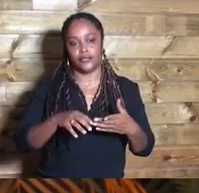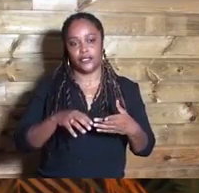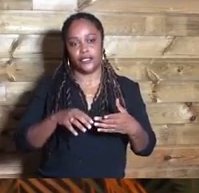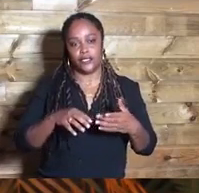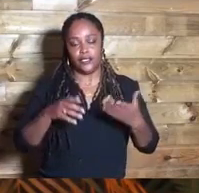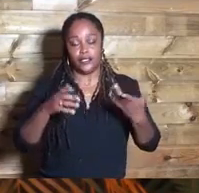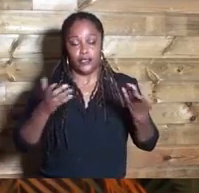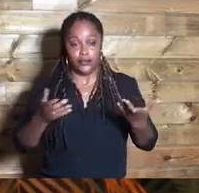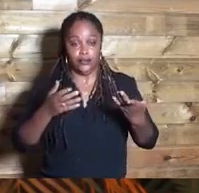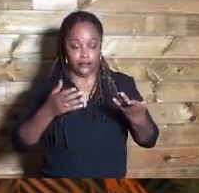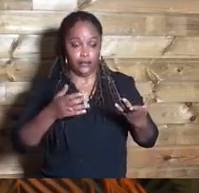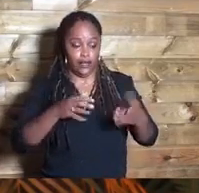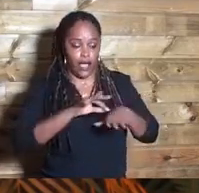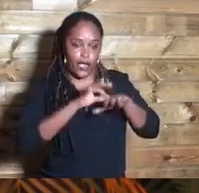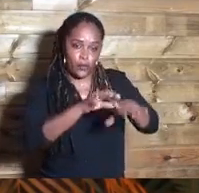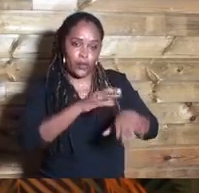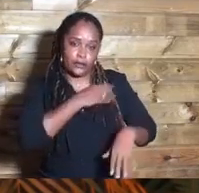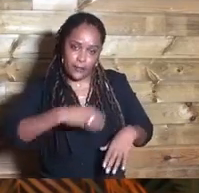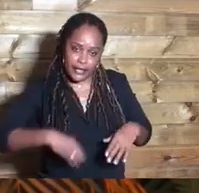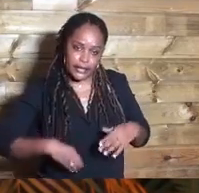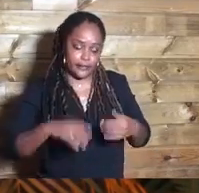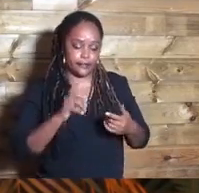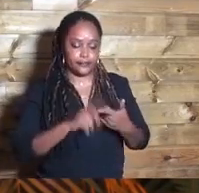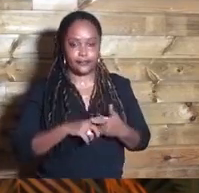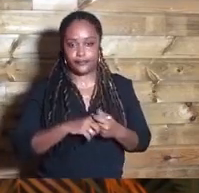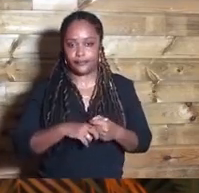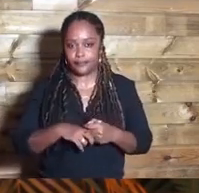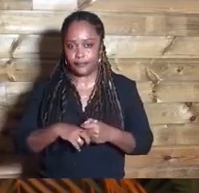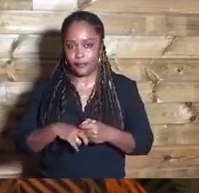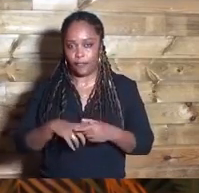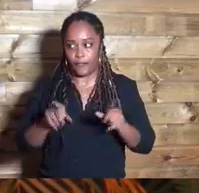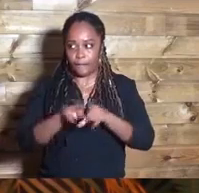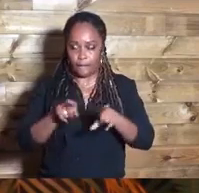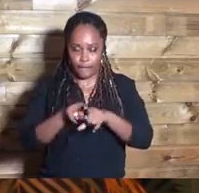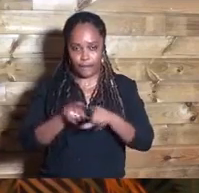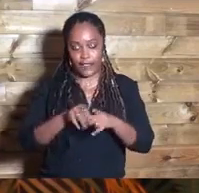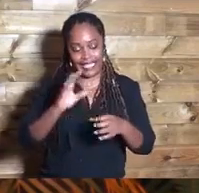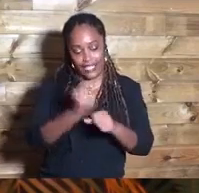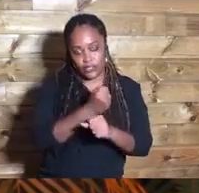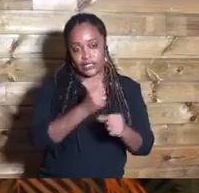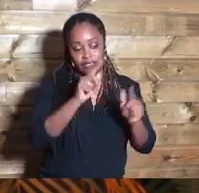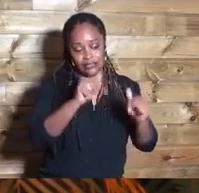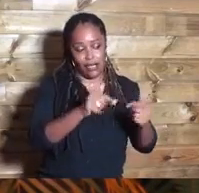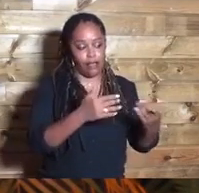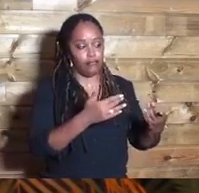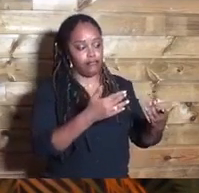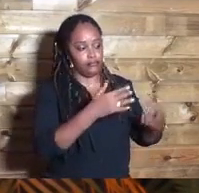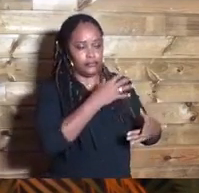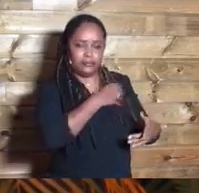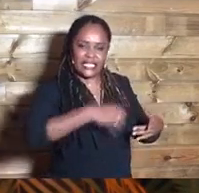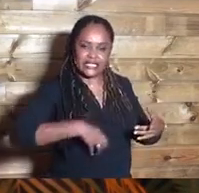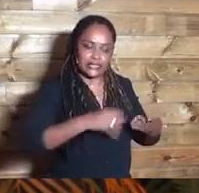qui accompagnera les collectivités, on a parlé de ça, pour effectivement faire en sorte que nous réussissons à nous café au niveau des